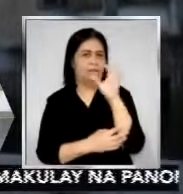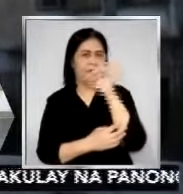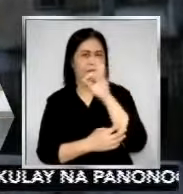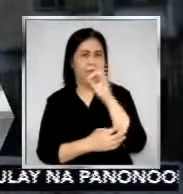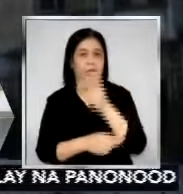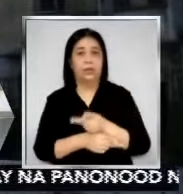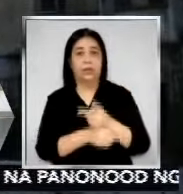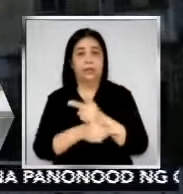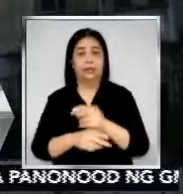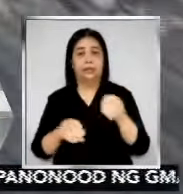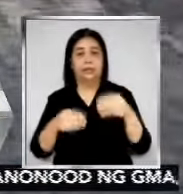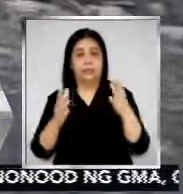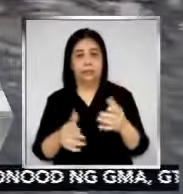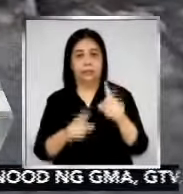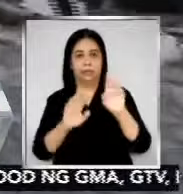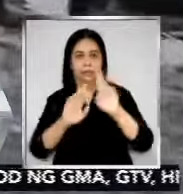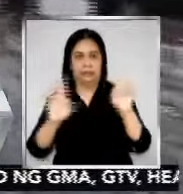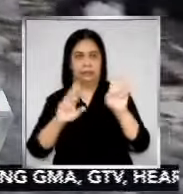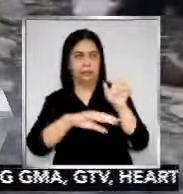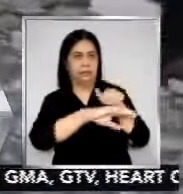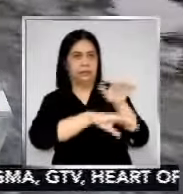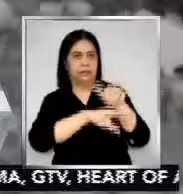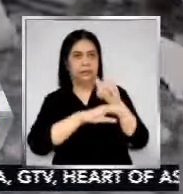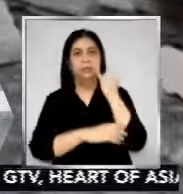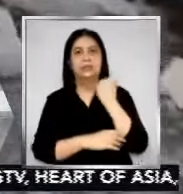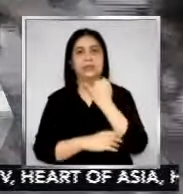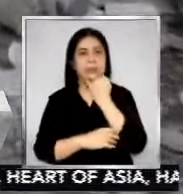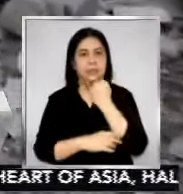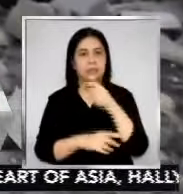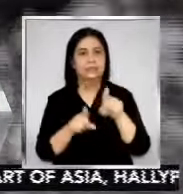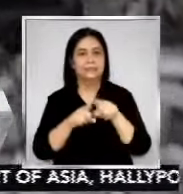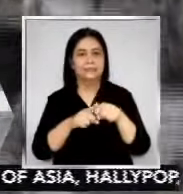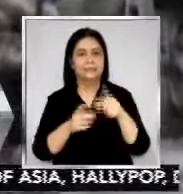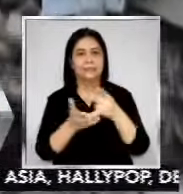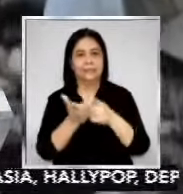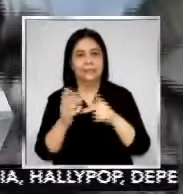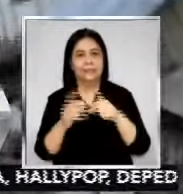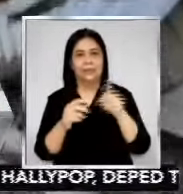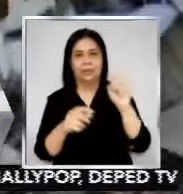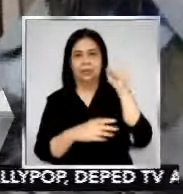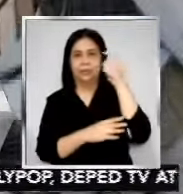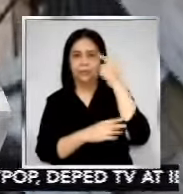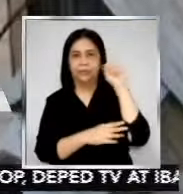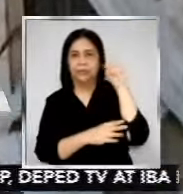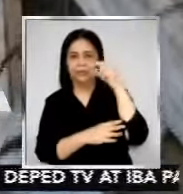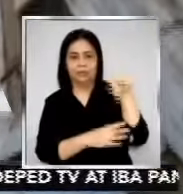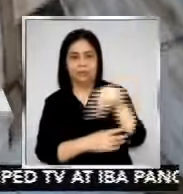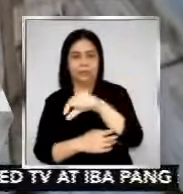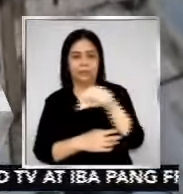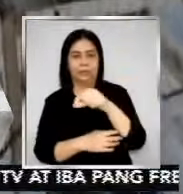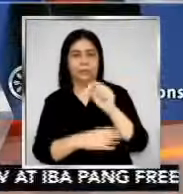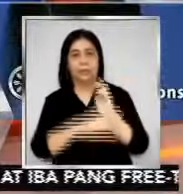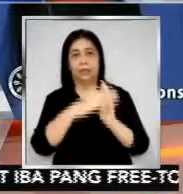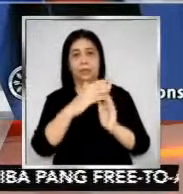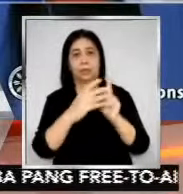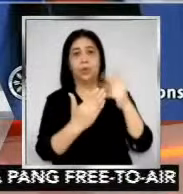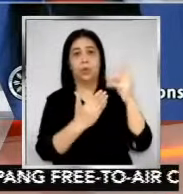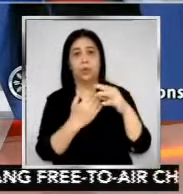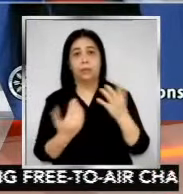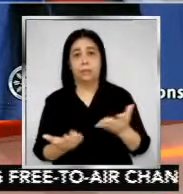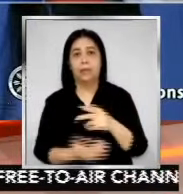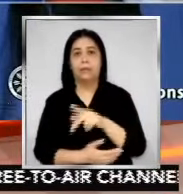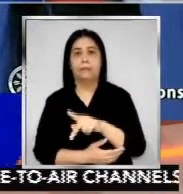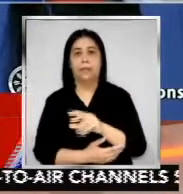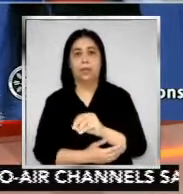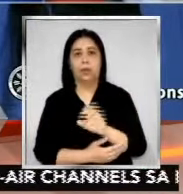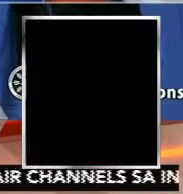ang nakatakdang ipadala sa Israel bilang bahagi ng isang government-to-government recruitment program ng POEA. Ito naman po ay